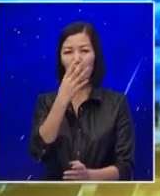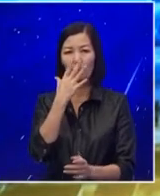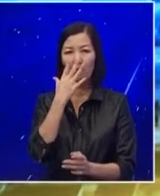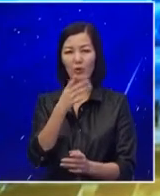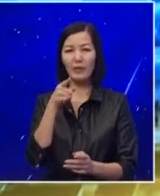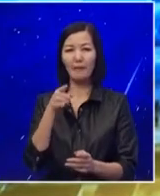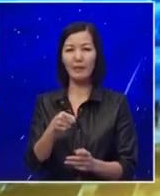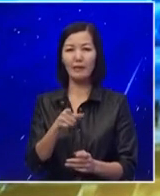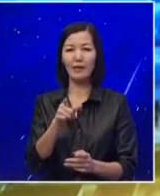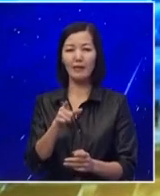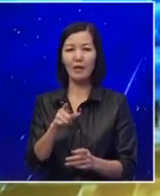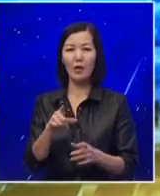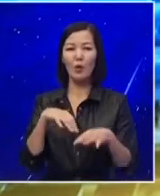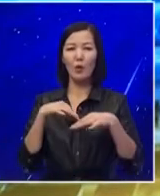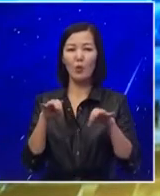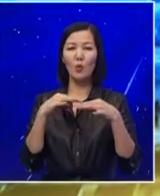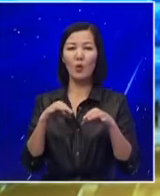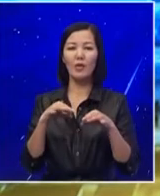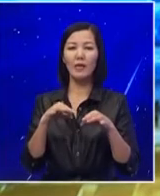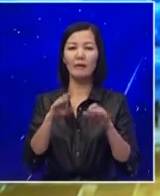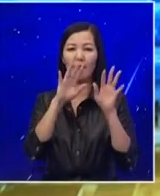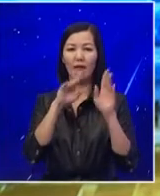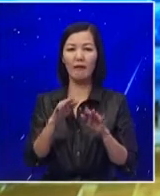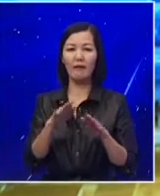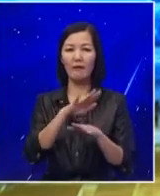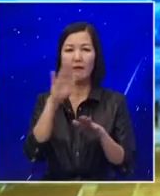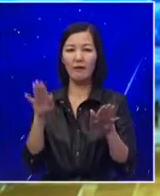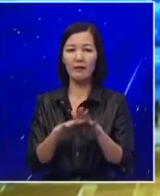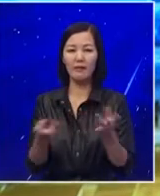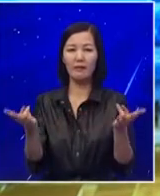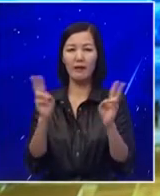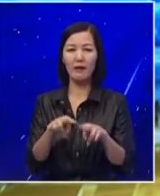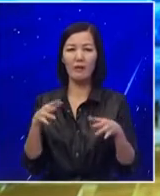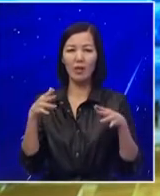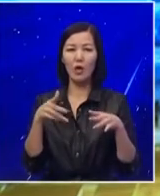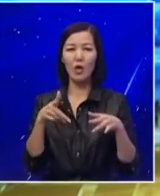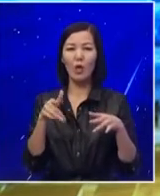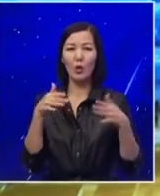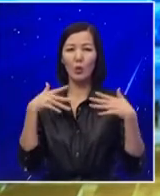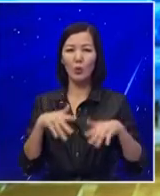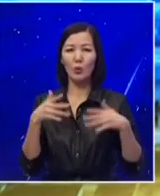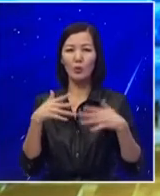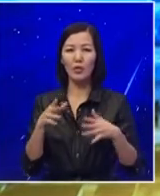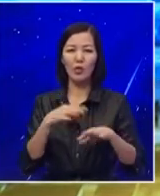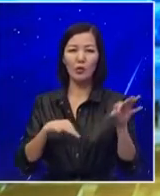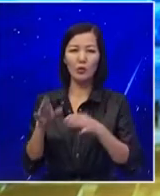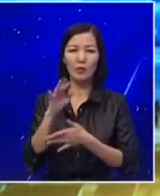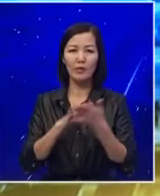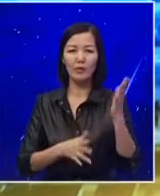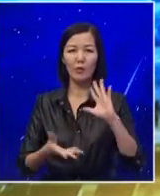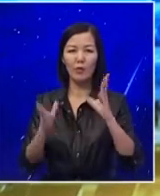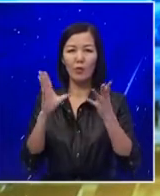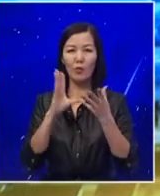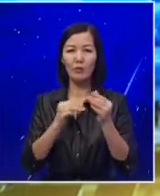Жапонияда мыңнан аса көлік қар құрсауында қалды, ал Грузияда сауапты жоба жалғасын тапты. Парижде жалпы құны 350 мың